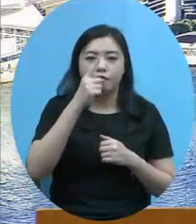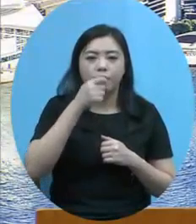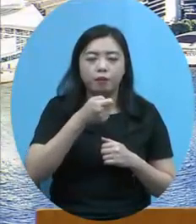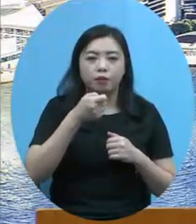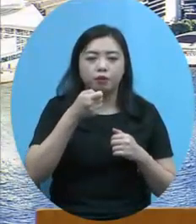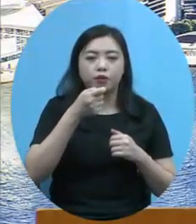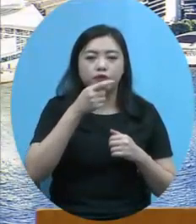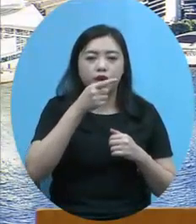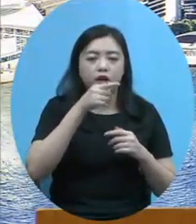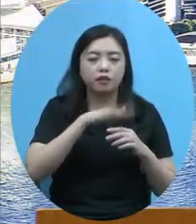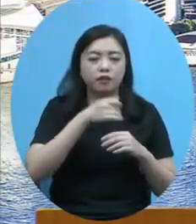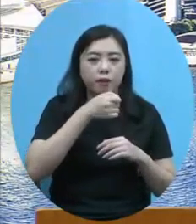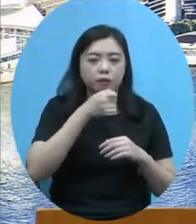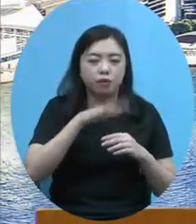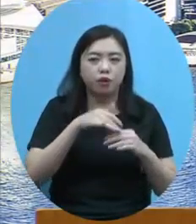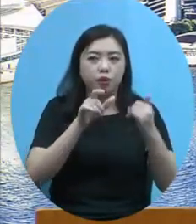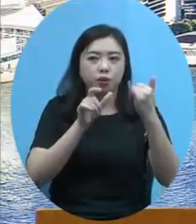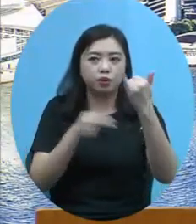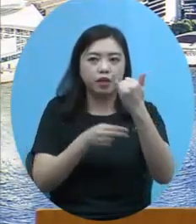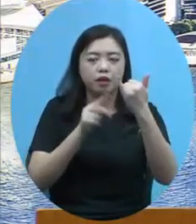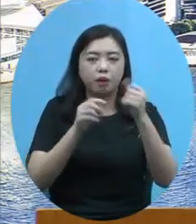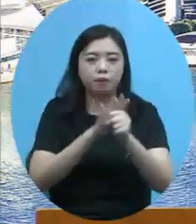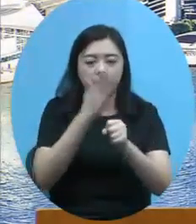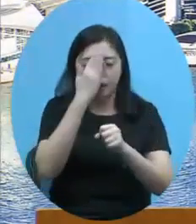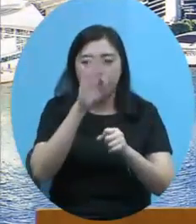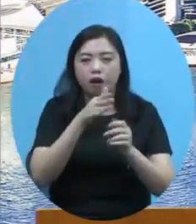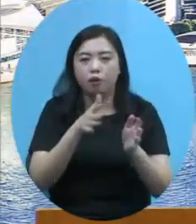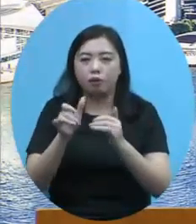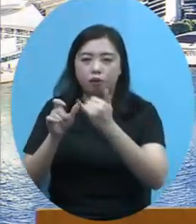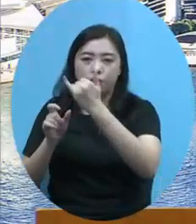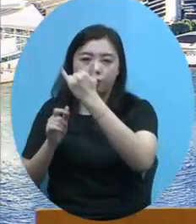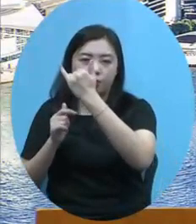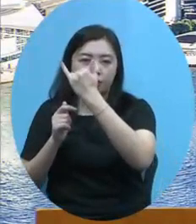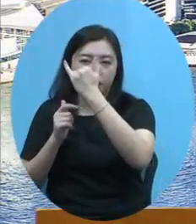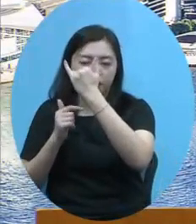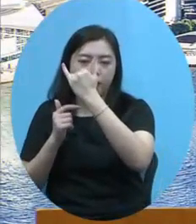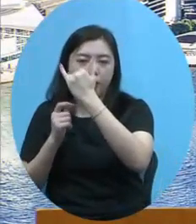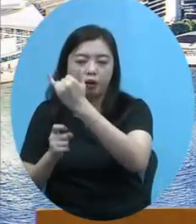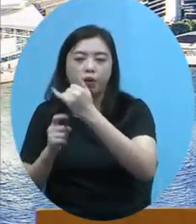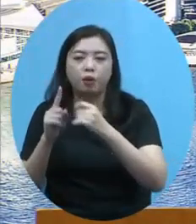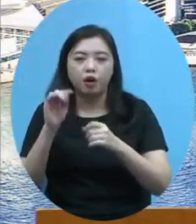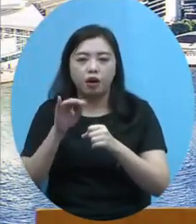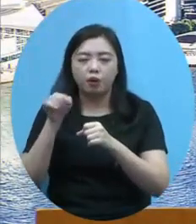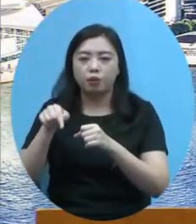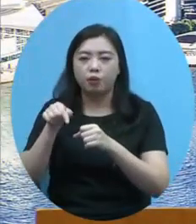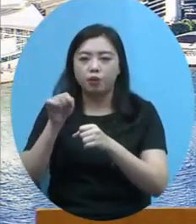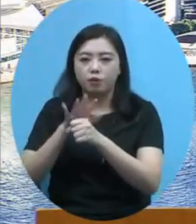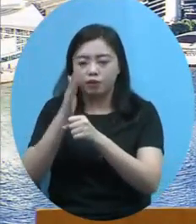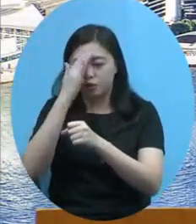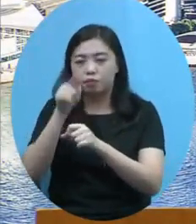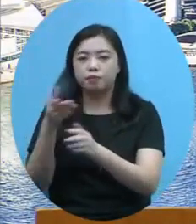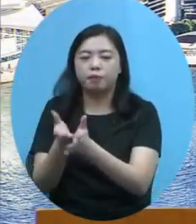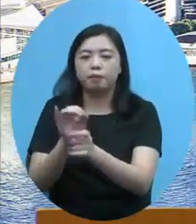企人咧喺6月8號咧已經係送咗去檢疫中心，咁係喺檢疫中心確診嘅。咁另外一位家庭成員咧，亦都係